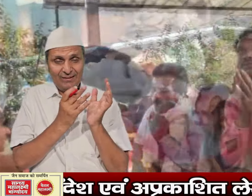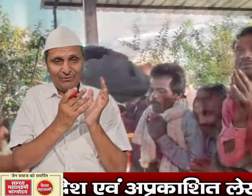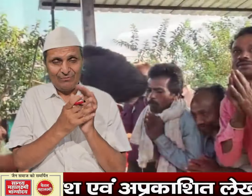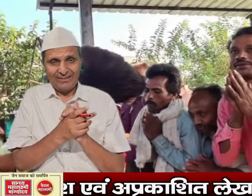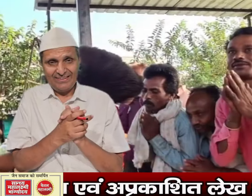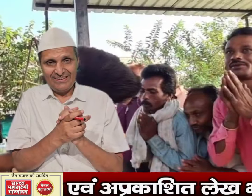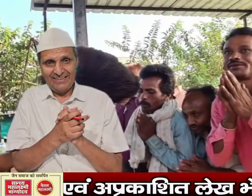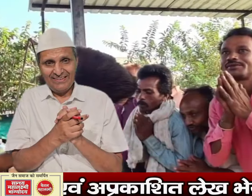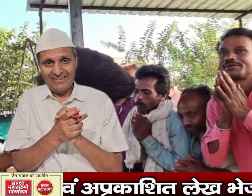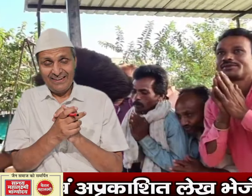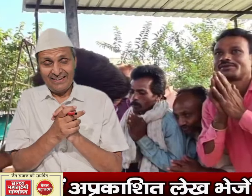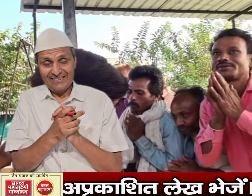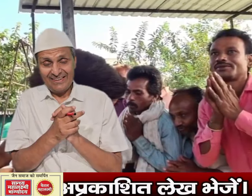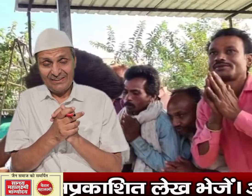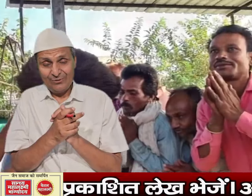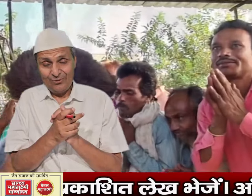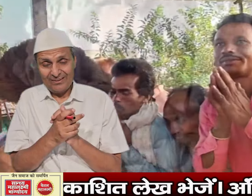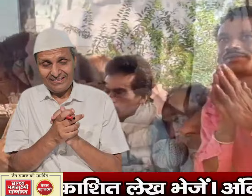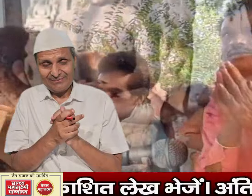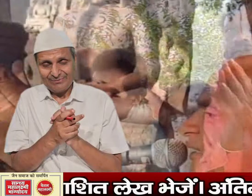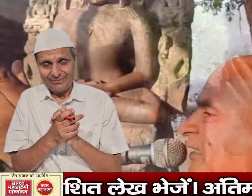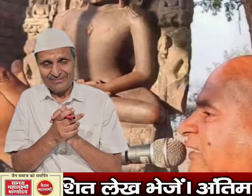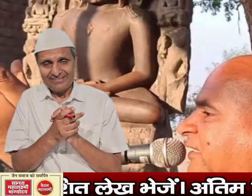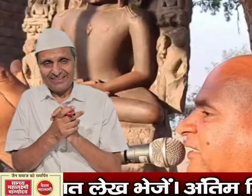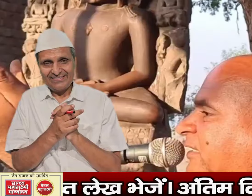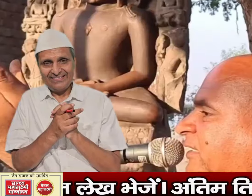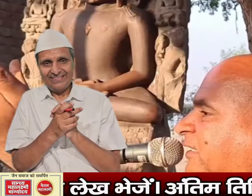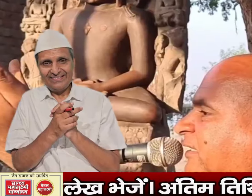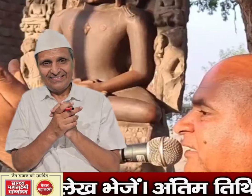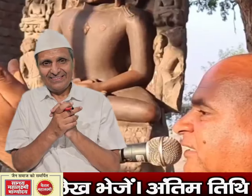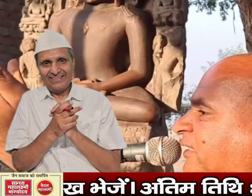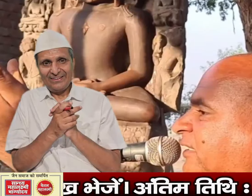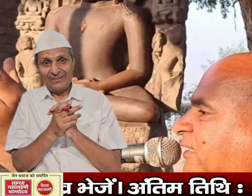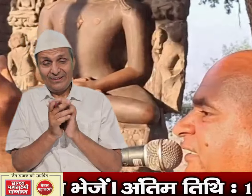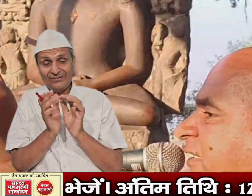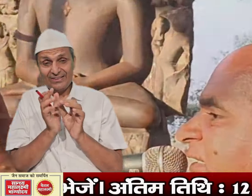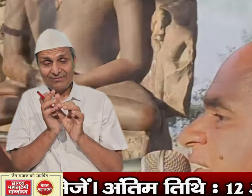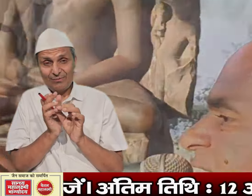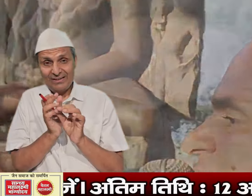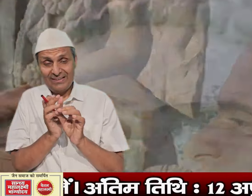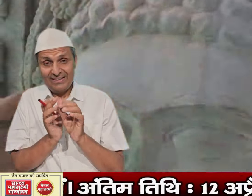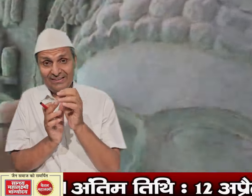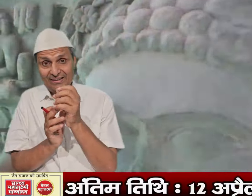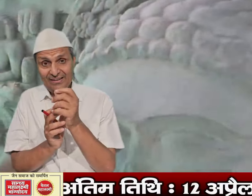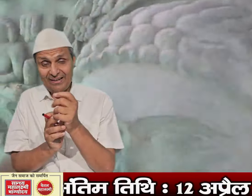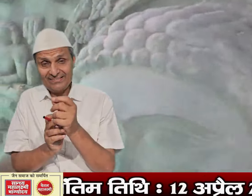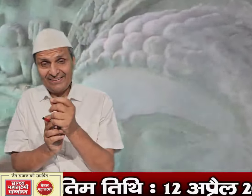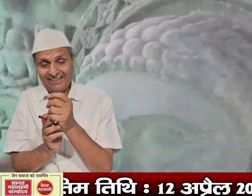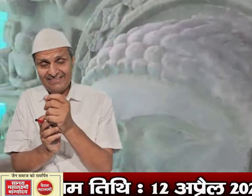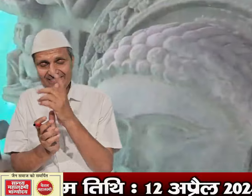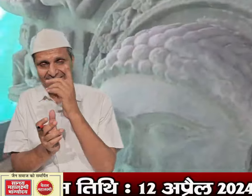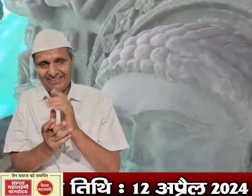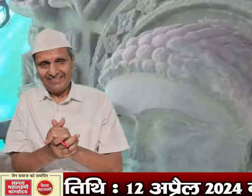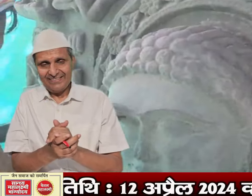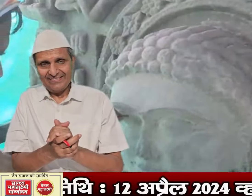संकल्प लेते हुए बढ़ रहे थे आचार्य श्री कुल रत्न सागर जी जैसे वो बड़े थे आचार्य